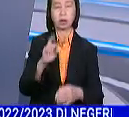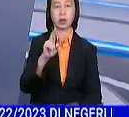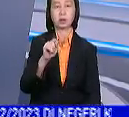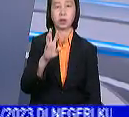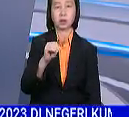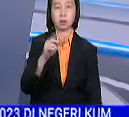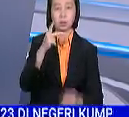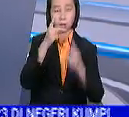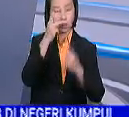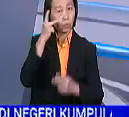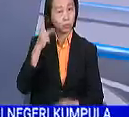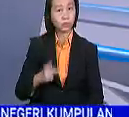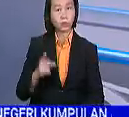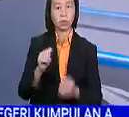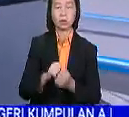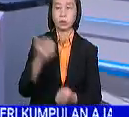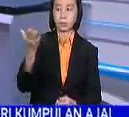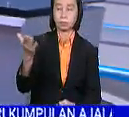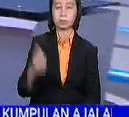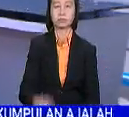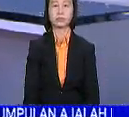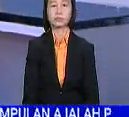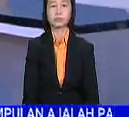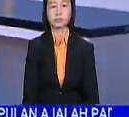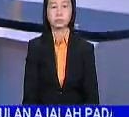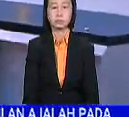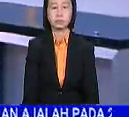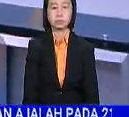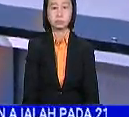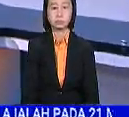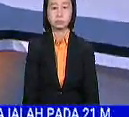question kita bersama-sama blastomer silakan genesta